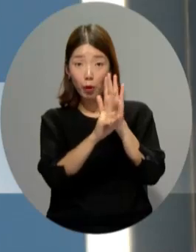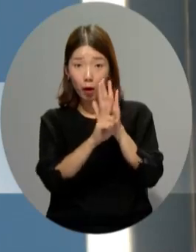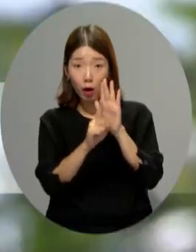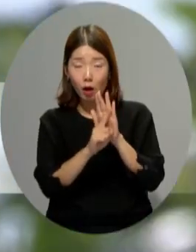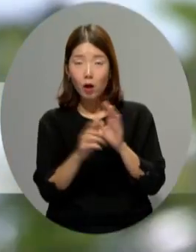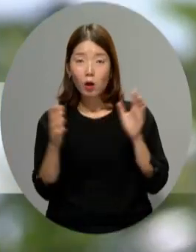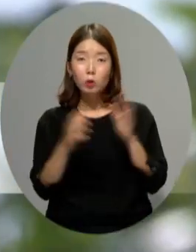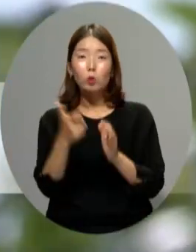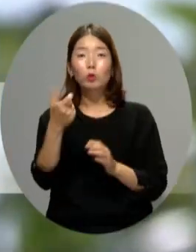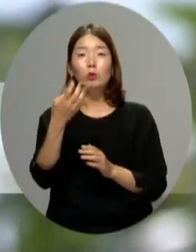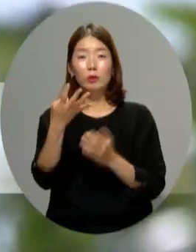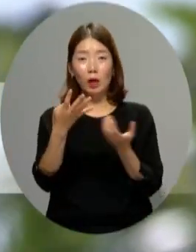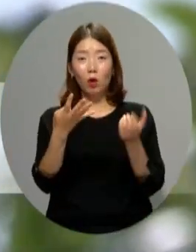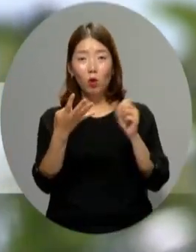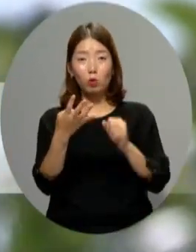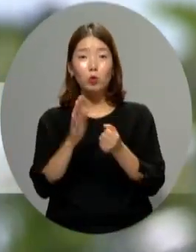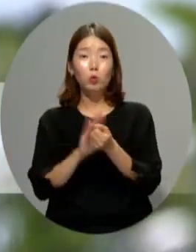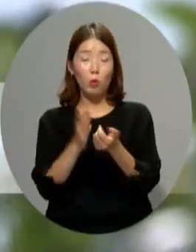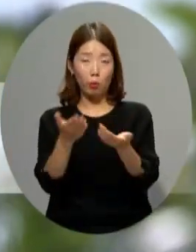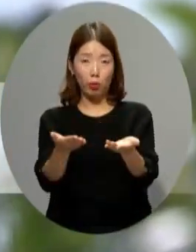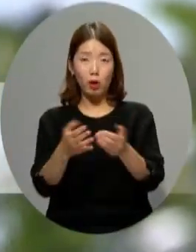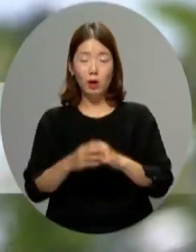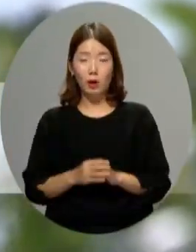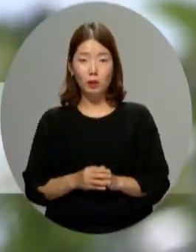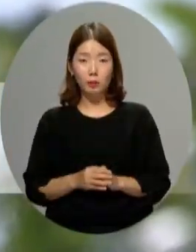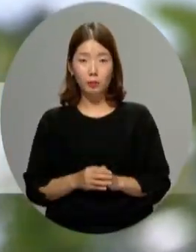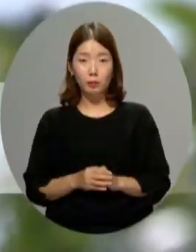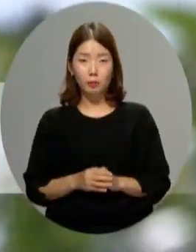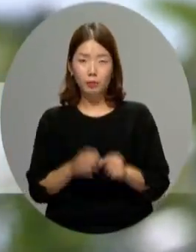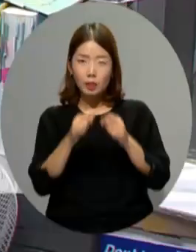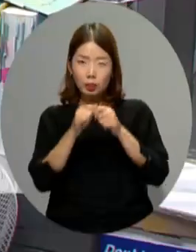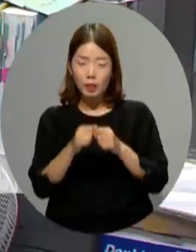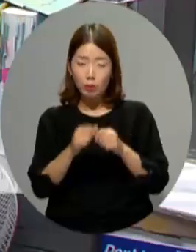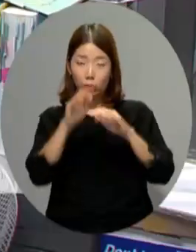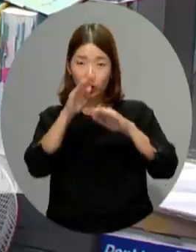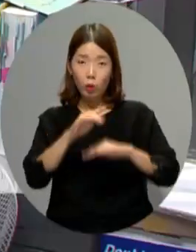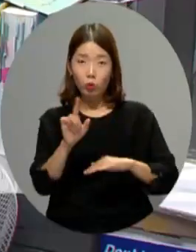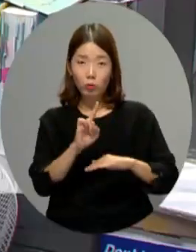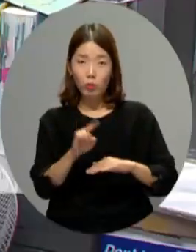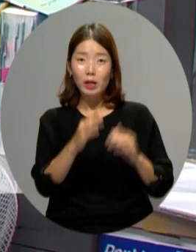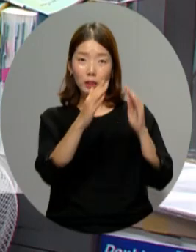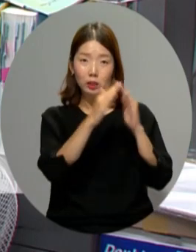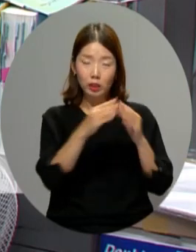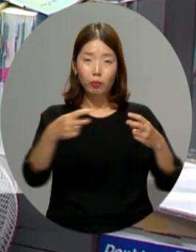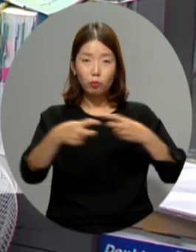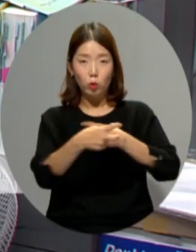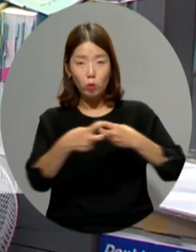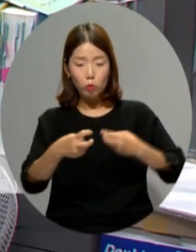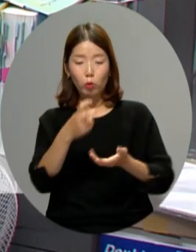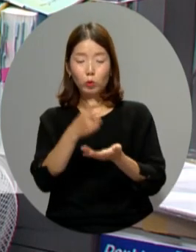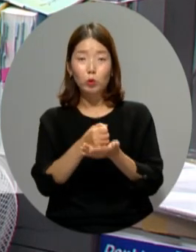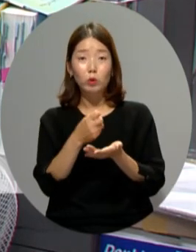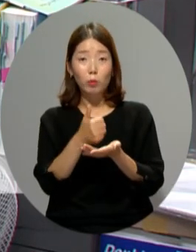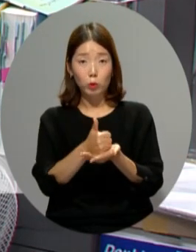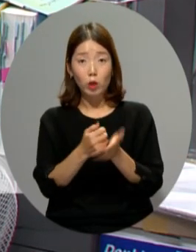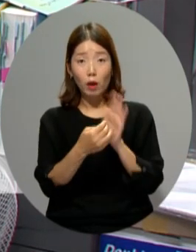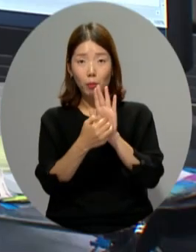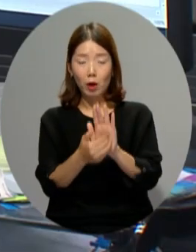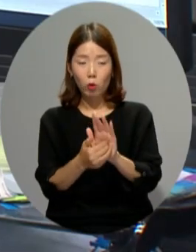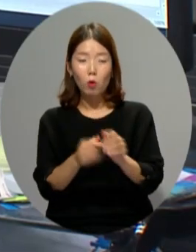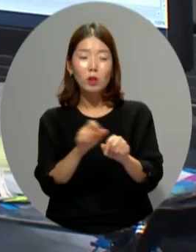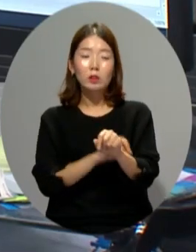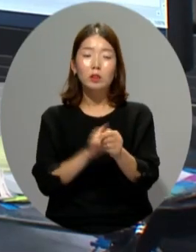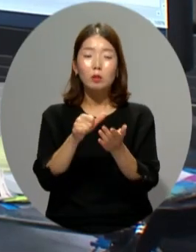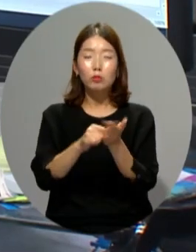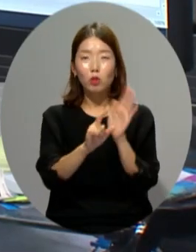총 64억 원을 지원하겠다고 밝혔습니다. 세부 공모 주제는 주거 교통, 범죄 예방, 지역 특산품